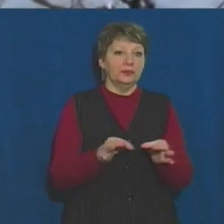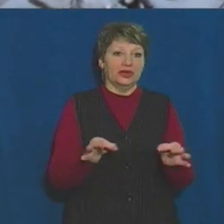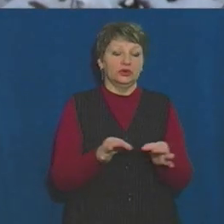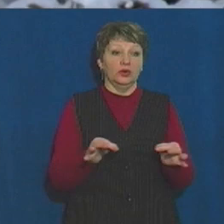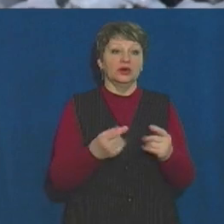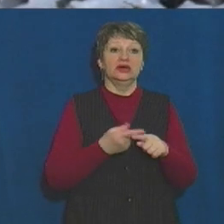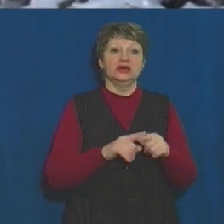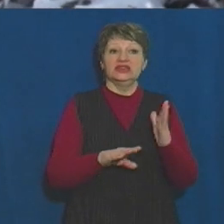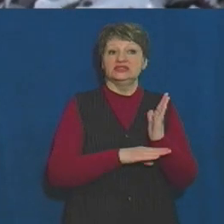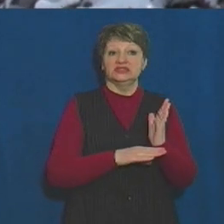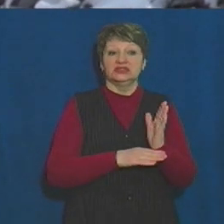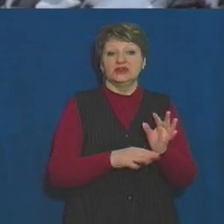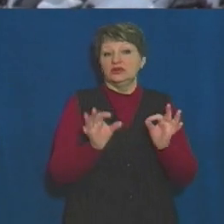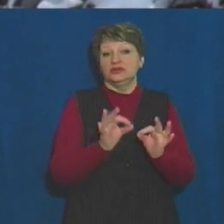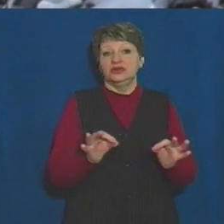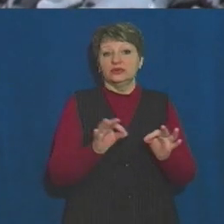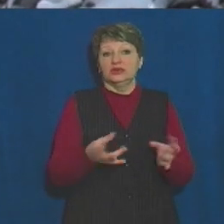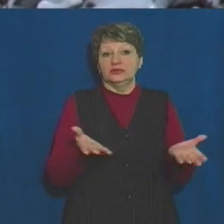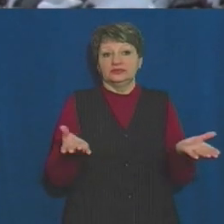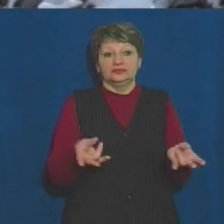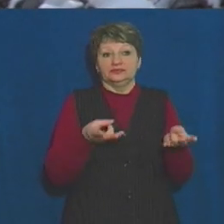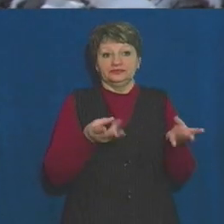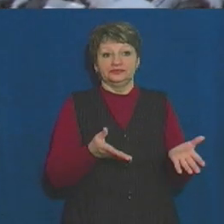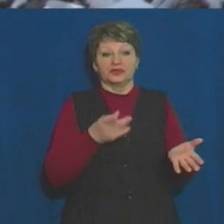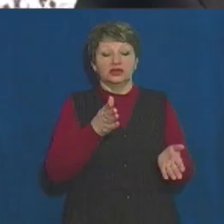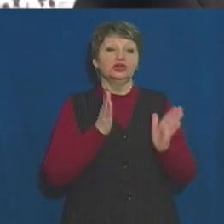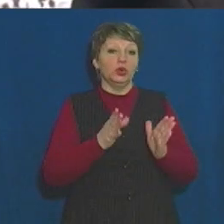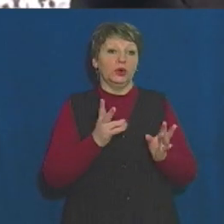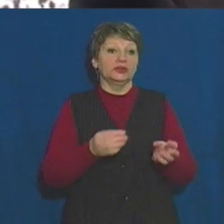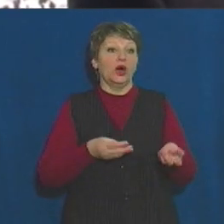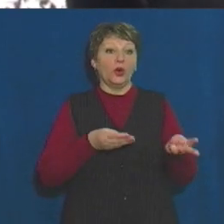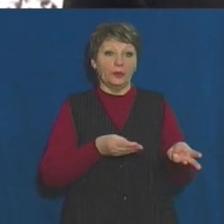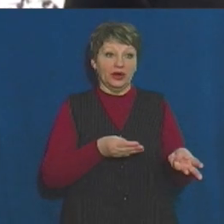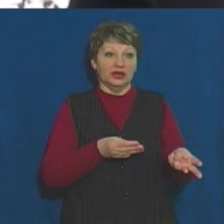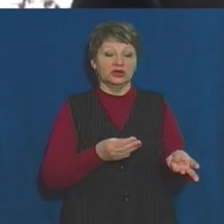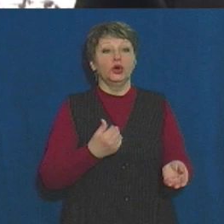ця деревина не годиться нікуди, вона тільки годиться на опалення. Тобі ж